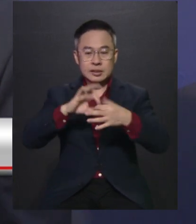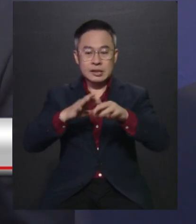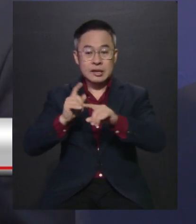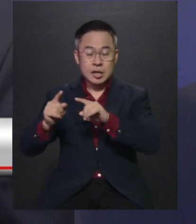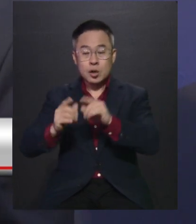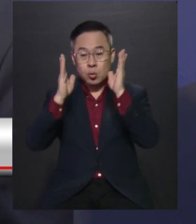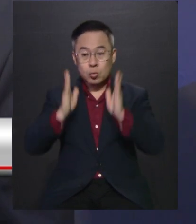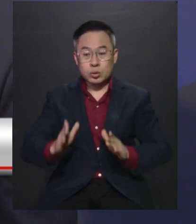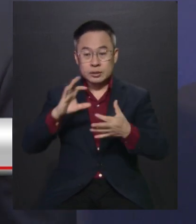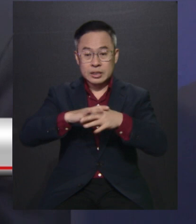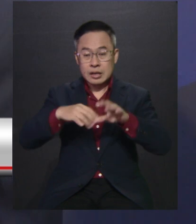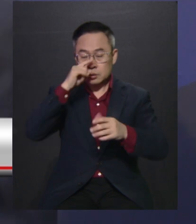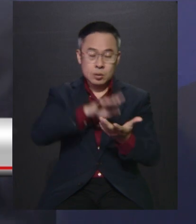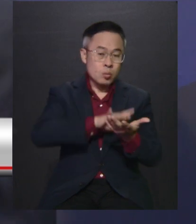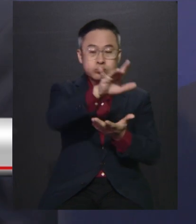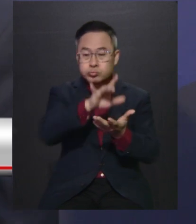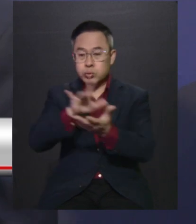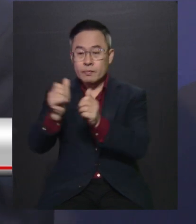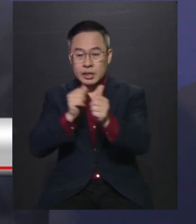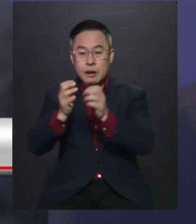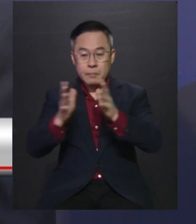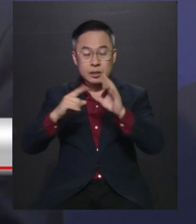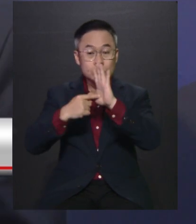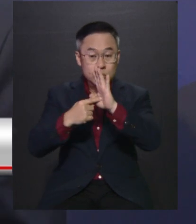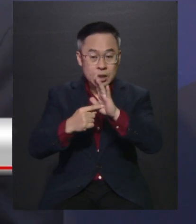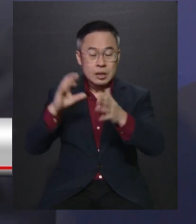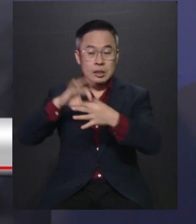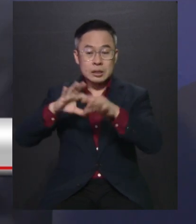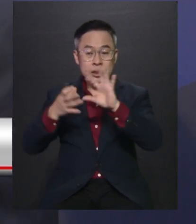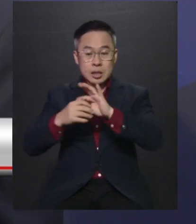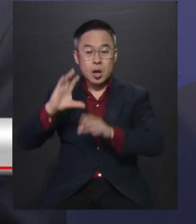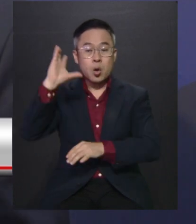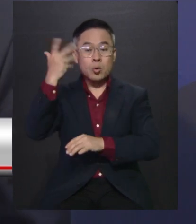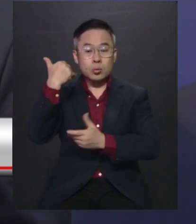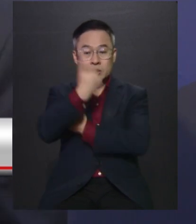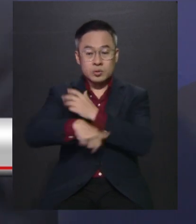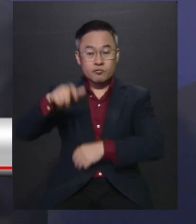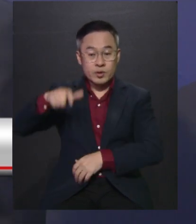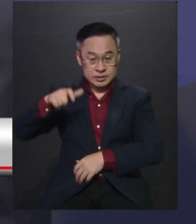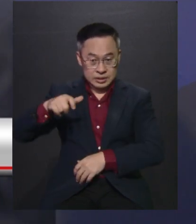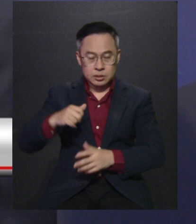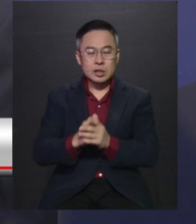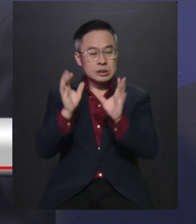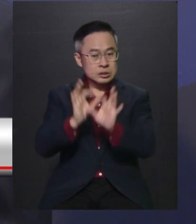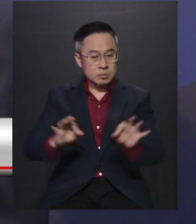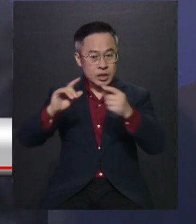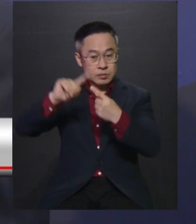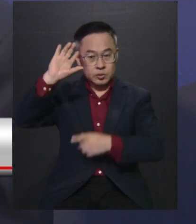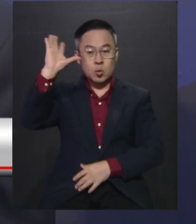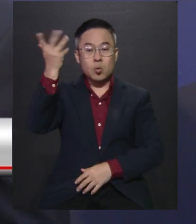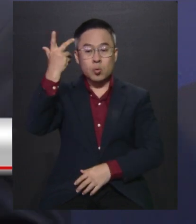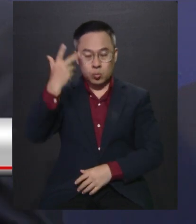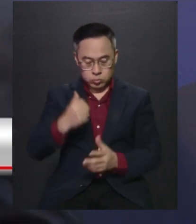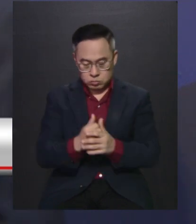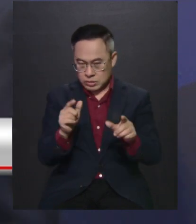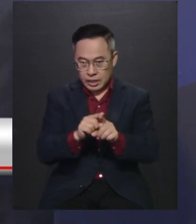นะครับในปีหน้าก็จะมีโอลิมปิกเกมส์ด้วยนะซึ่งก็เป็นอีเวนท์ที่ในวงการกีฬาสมัครเล่นก็คือถือว่าสำคัญที่สุดน